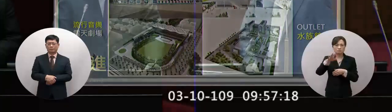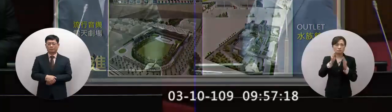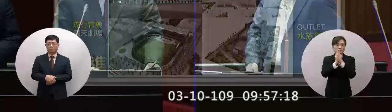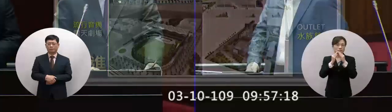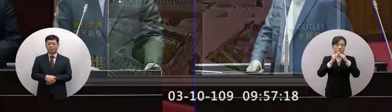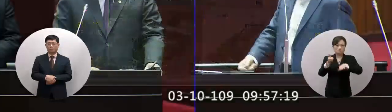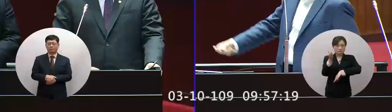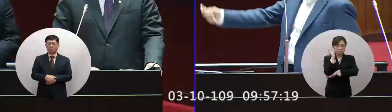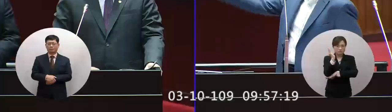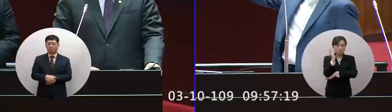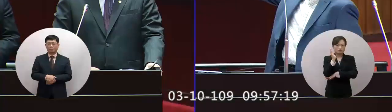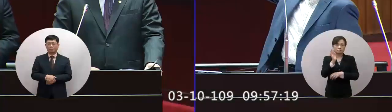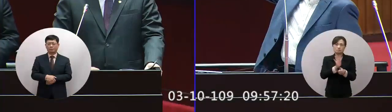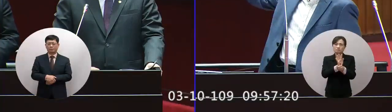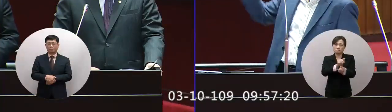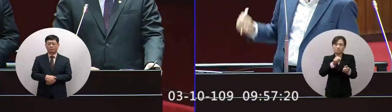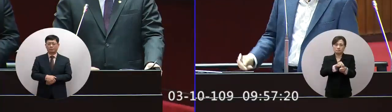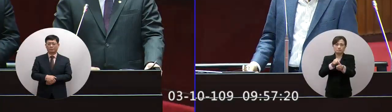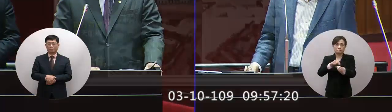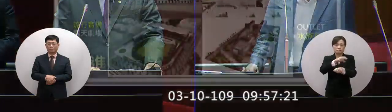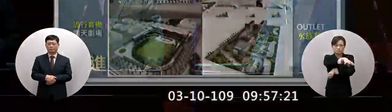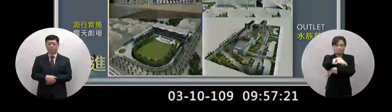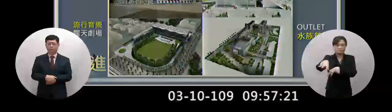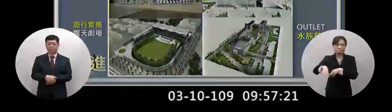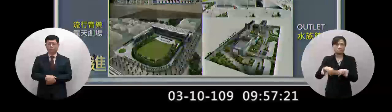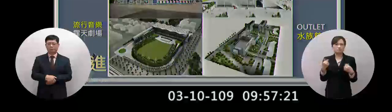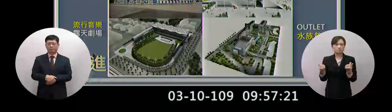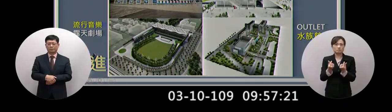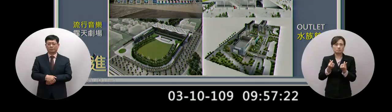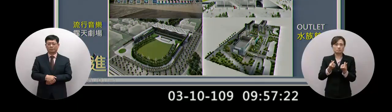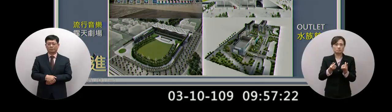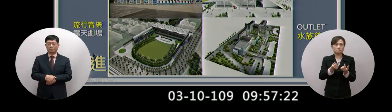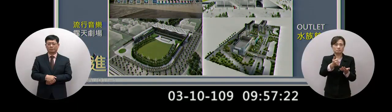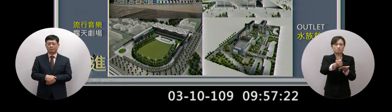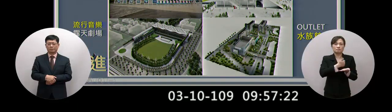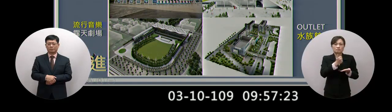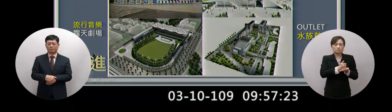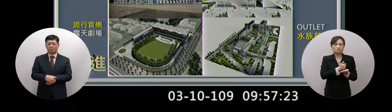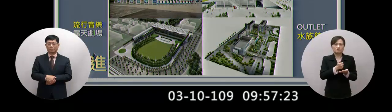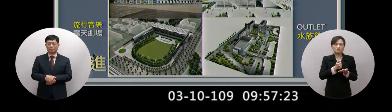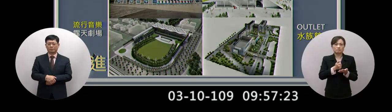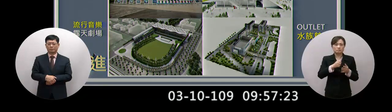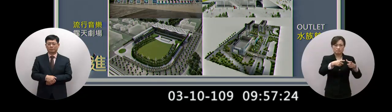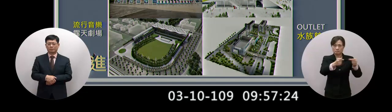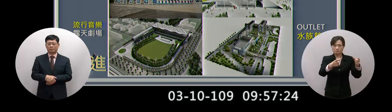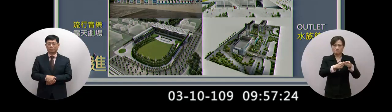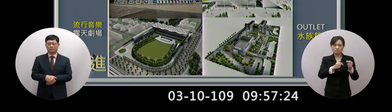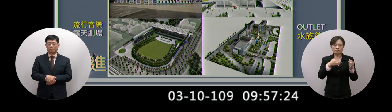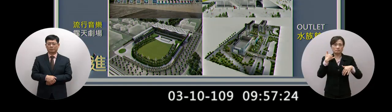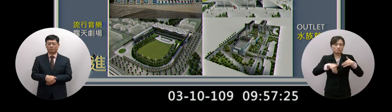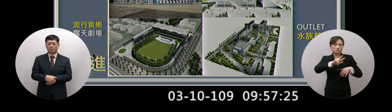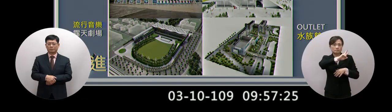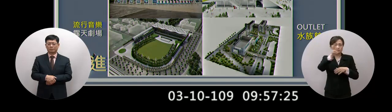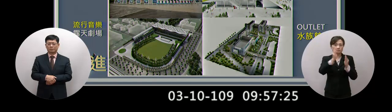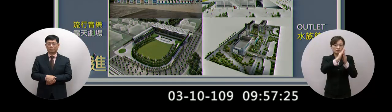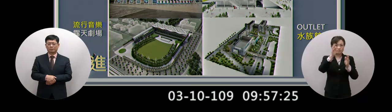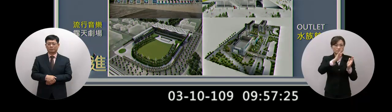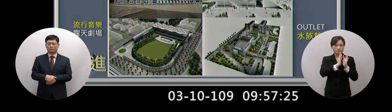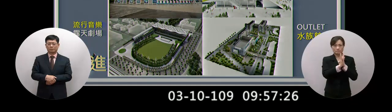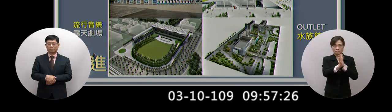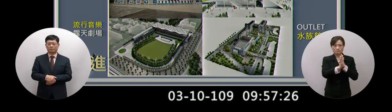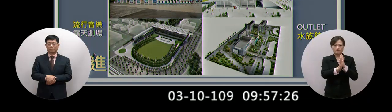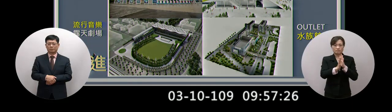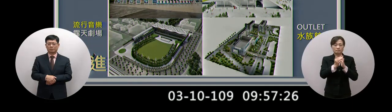府在带动地方的，包括引进了日本的乐天桃园队要做一个多元化的体育观